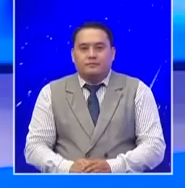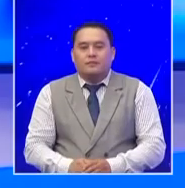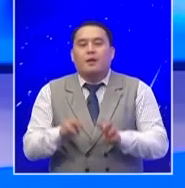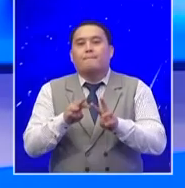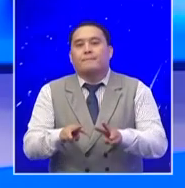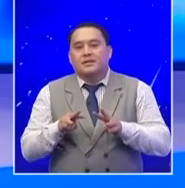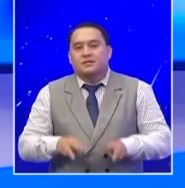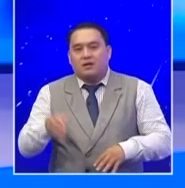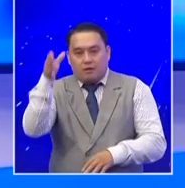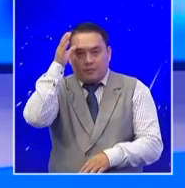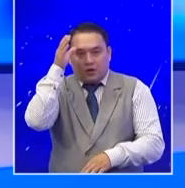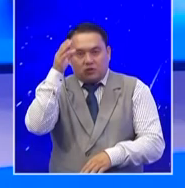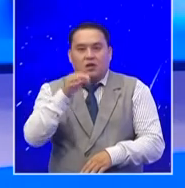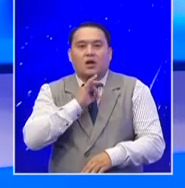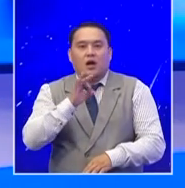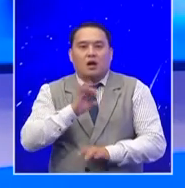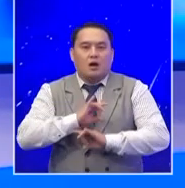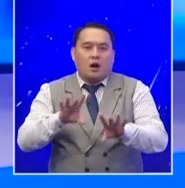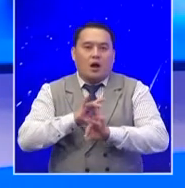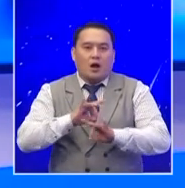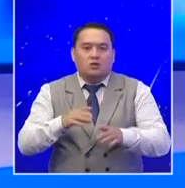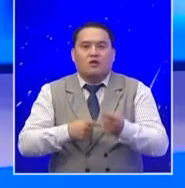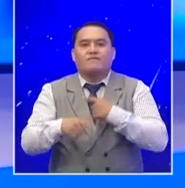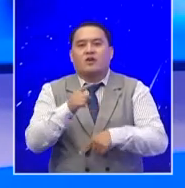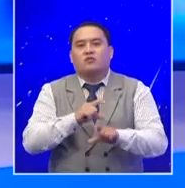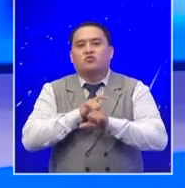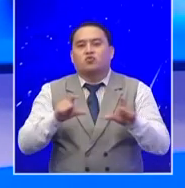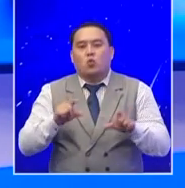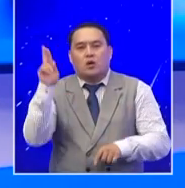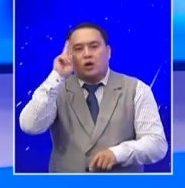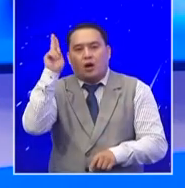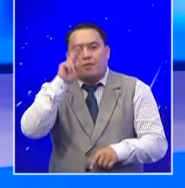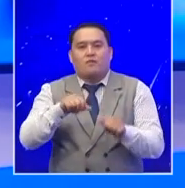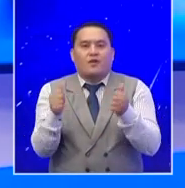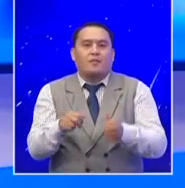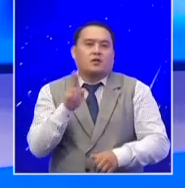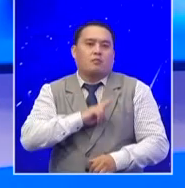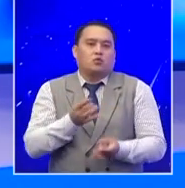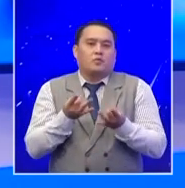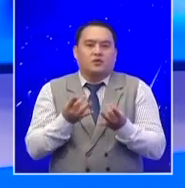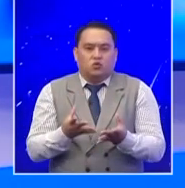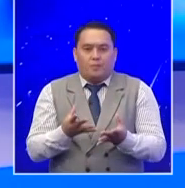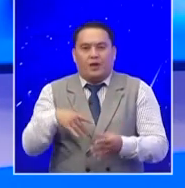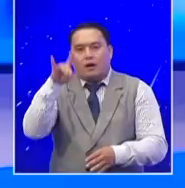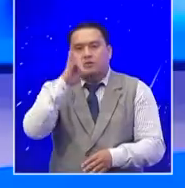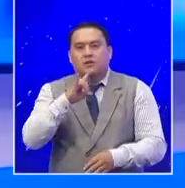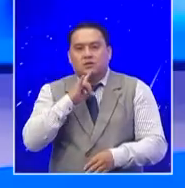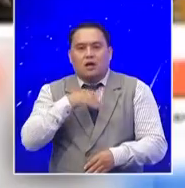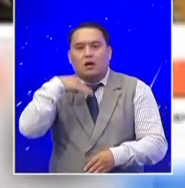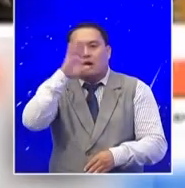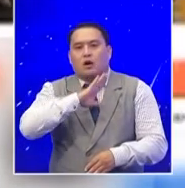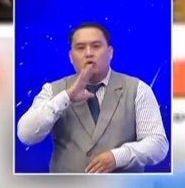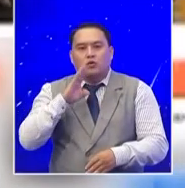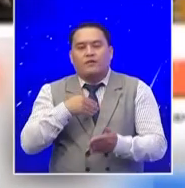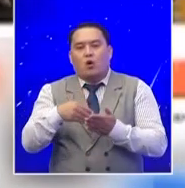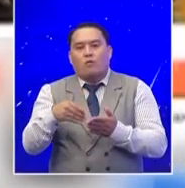В Министерстве образования прокомментировали петицию о возвращении школьников к традиционному формату обучения, передает закон КИЗ.